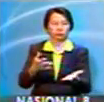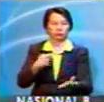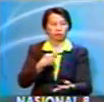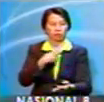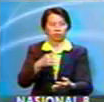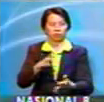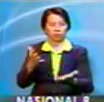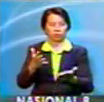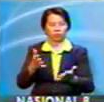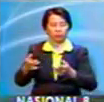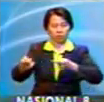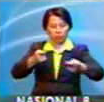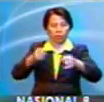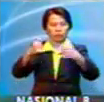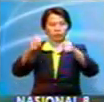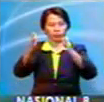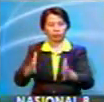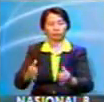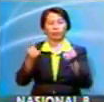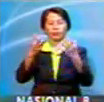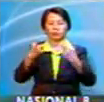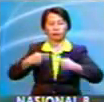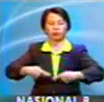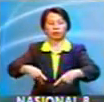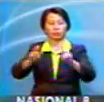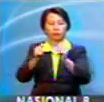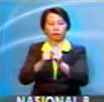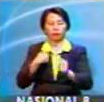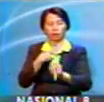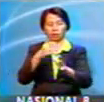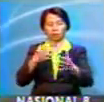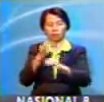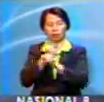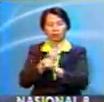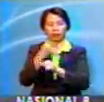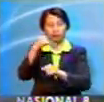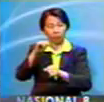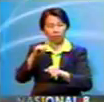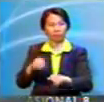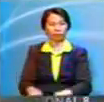dominate, we have more chances. Statistically we are better, but then